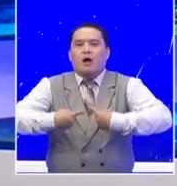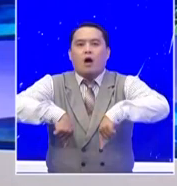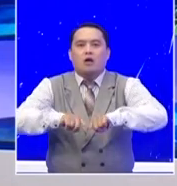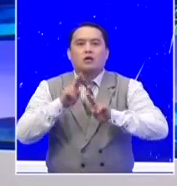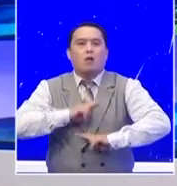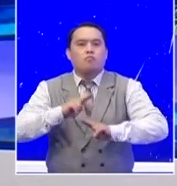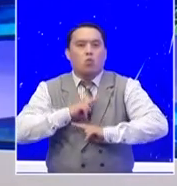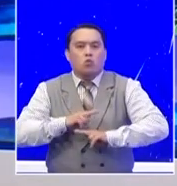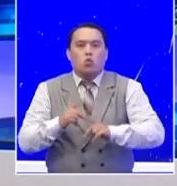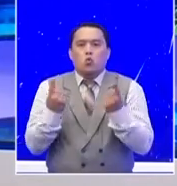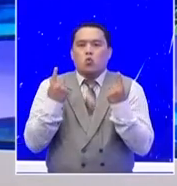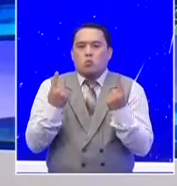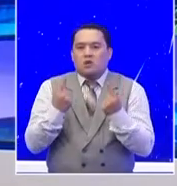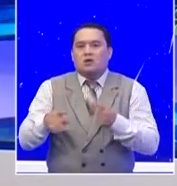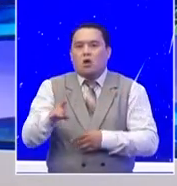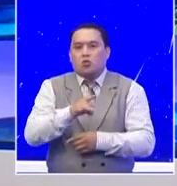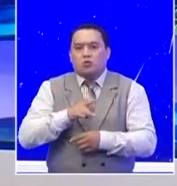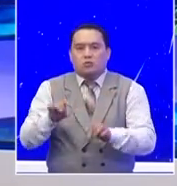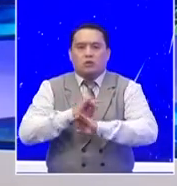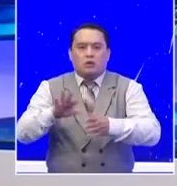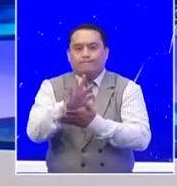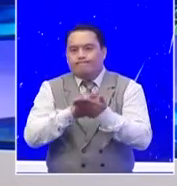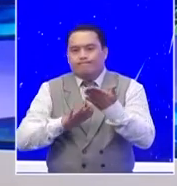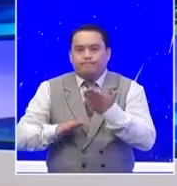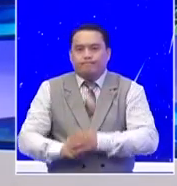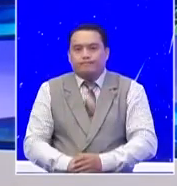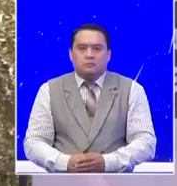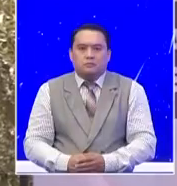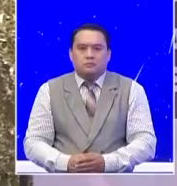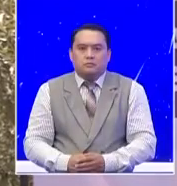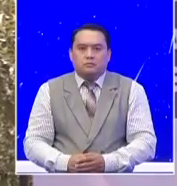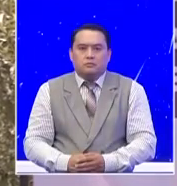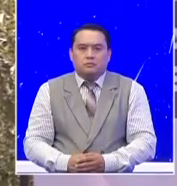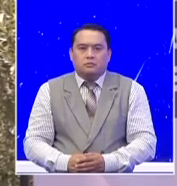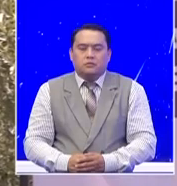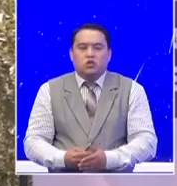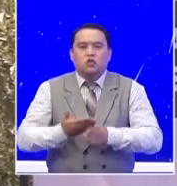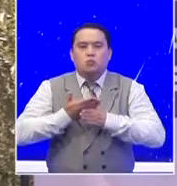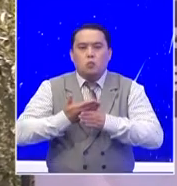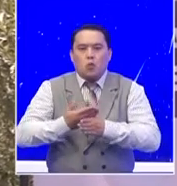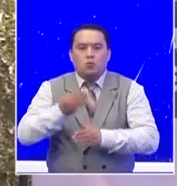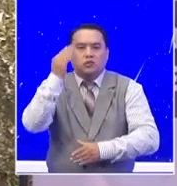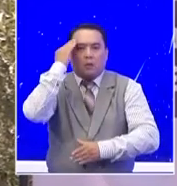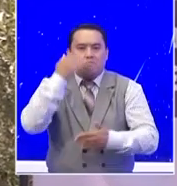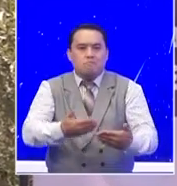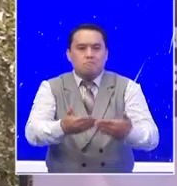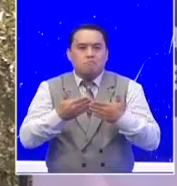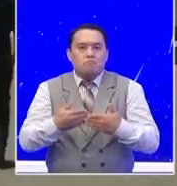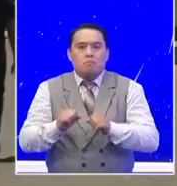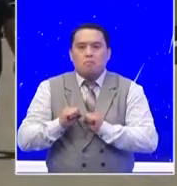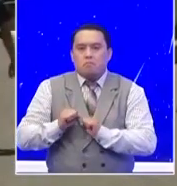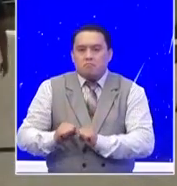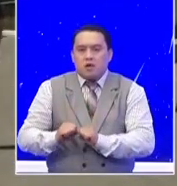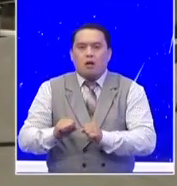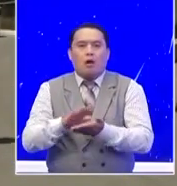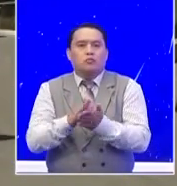работа медиков в одном из крупнейших районов области, расскажет наш корреспондент. Благодаря принимаемым эпидемиологическим мерам